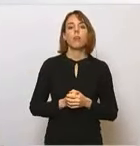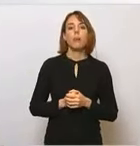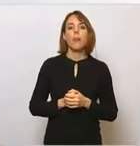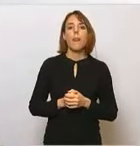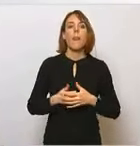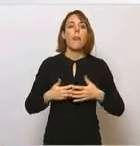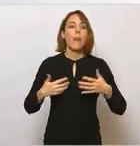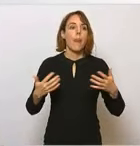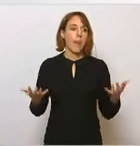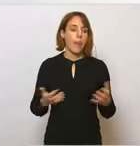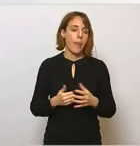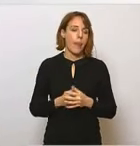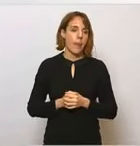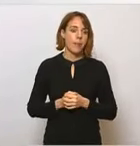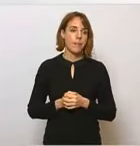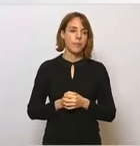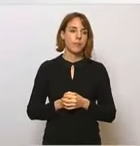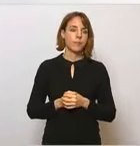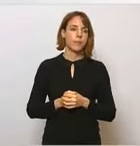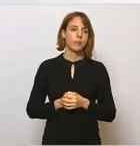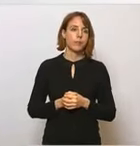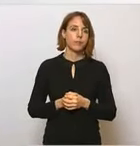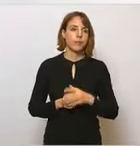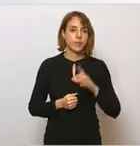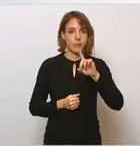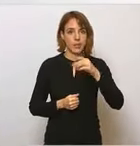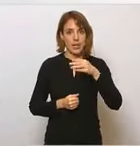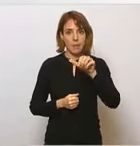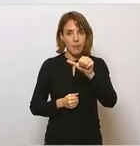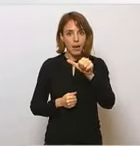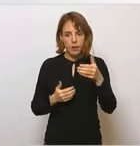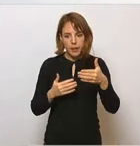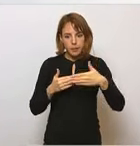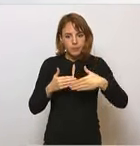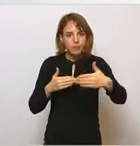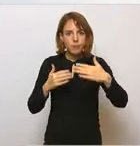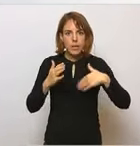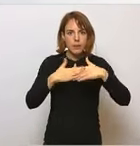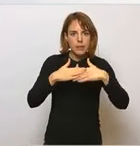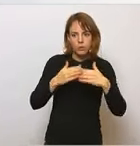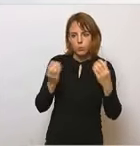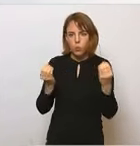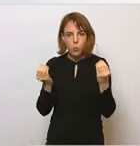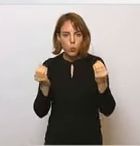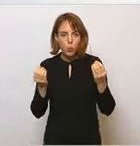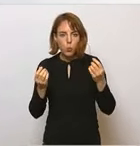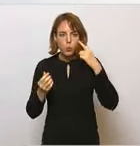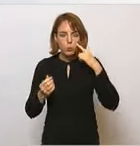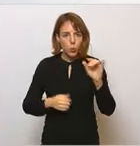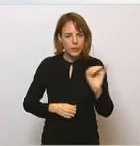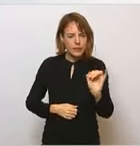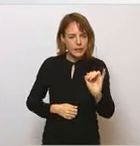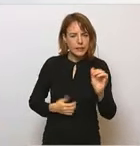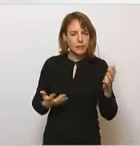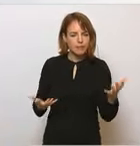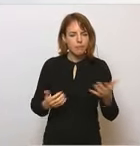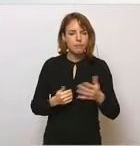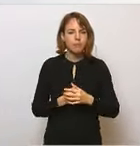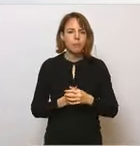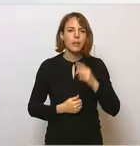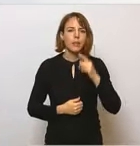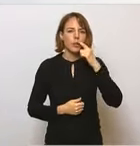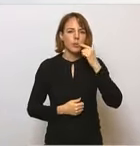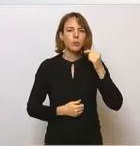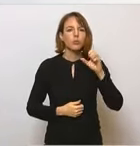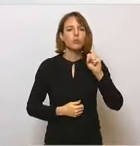de l'étendue du DMA. Donc, il y a visiblement... Monsieur Schwab était en train de nous